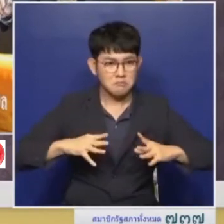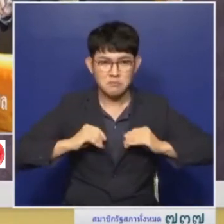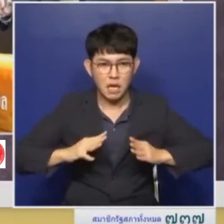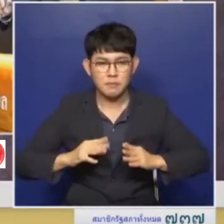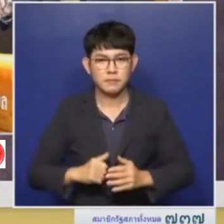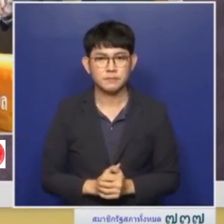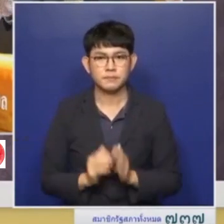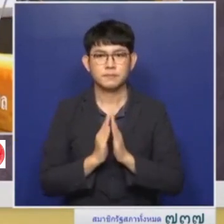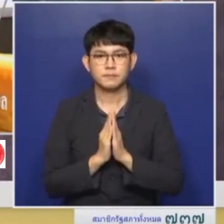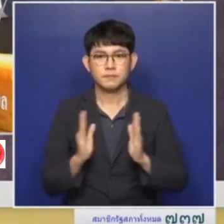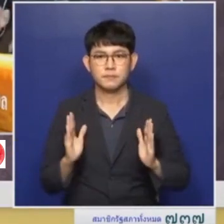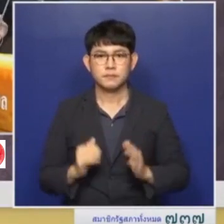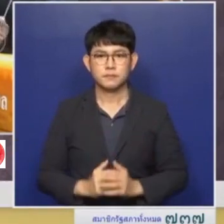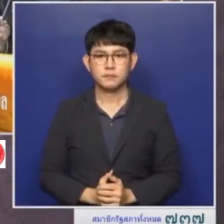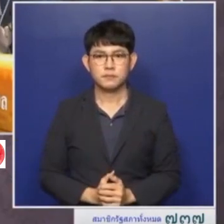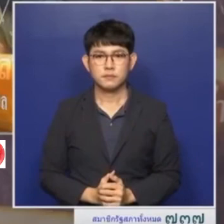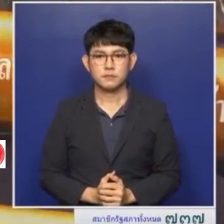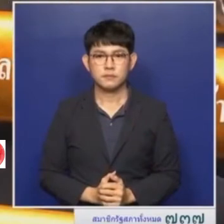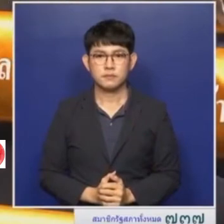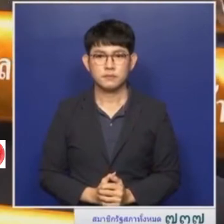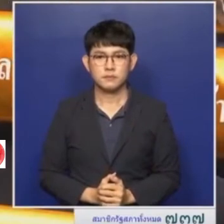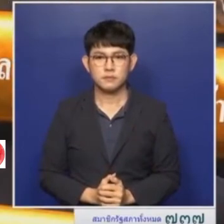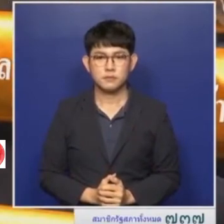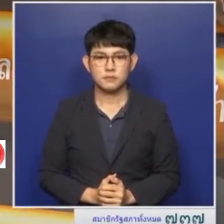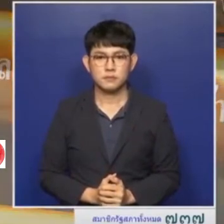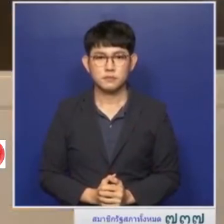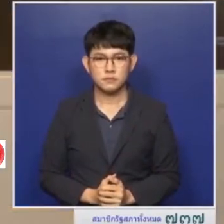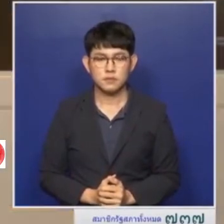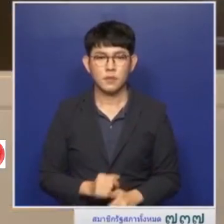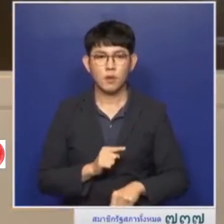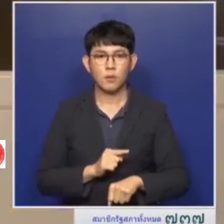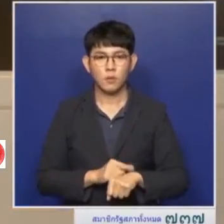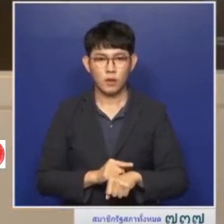การครับขอบพระคุณครับ ขอบคุณครับนทูลรักษาเวลา